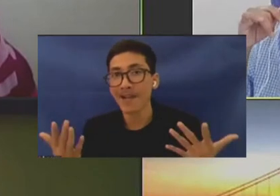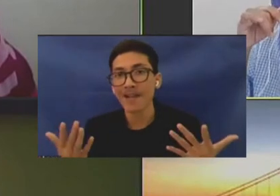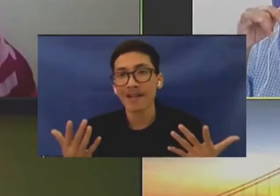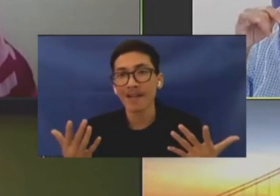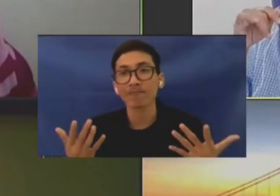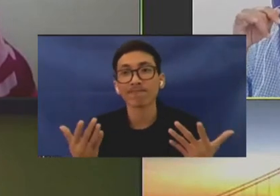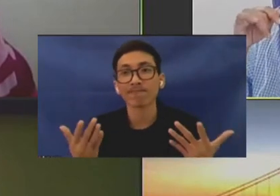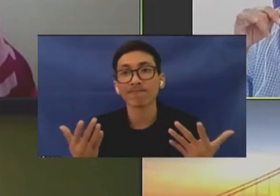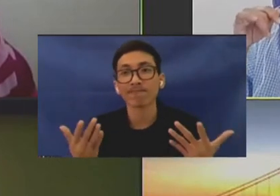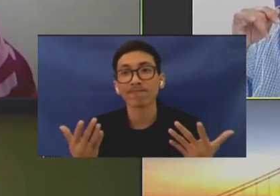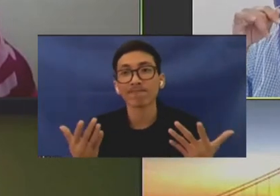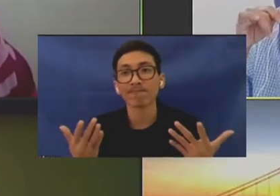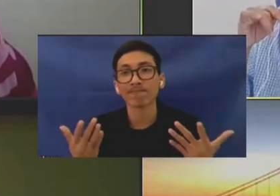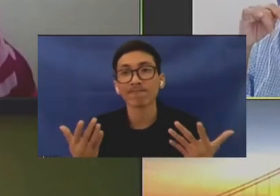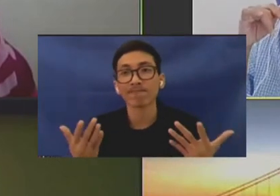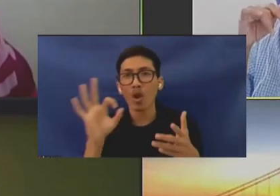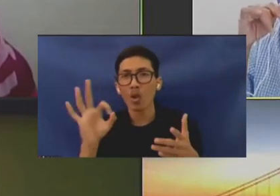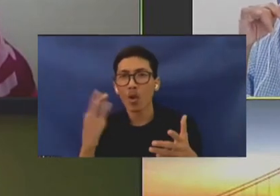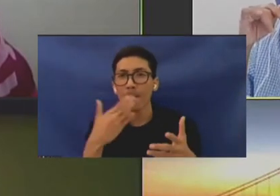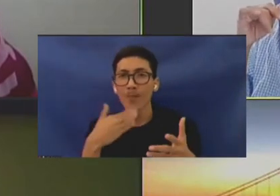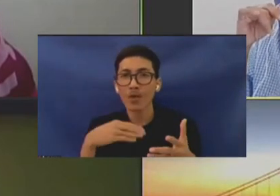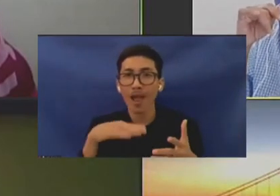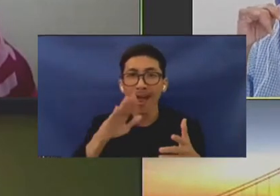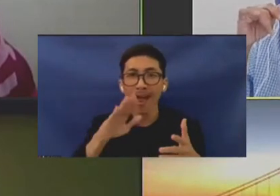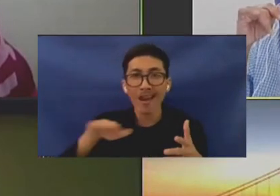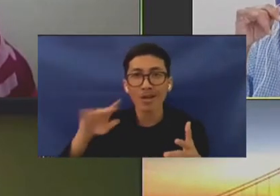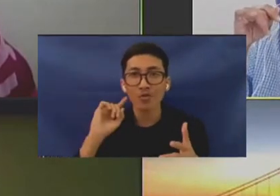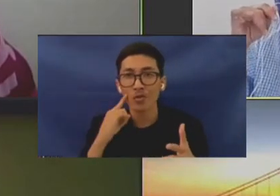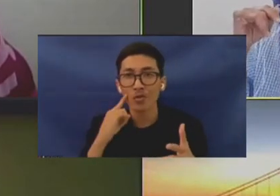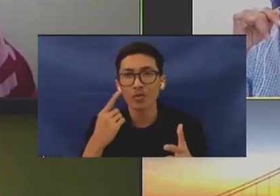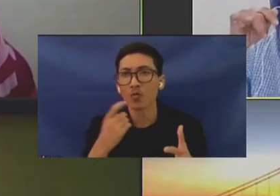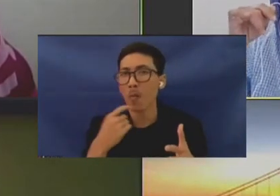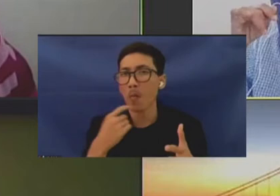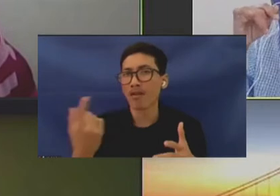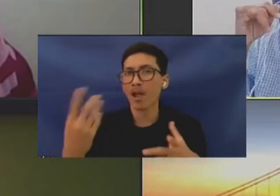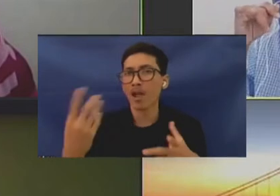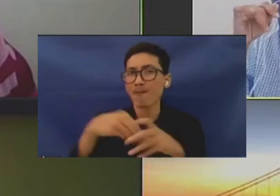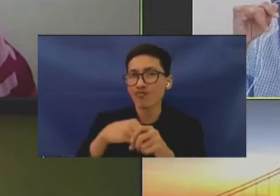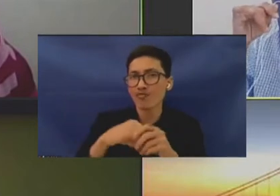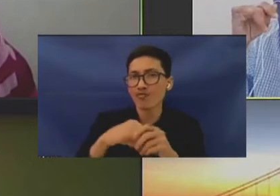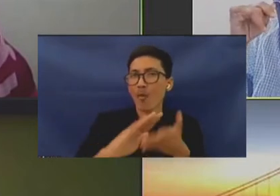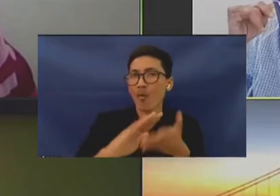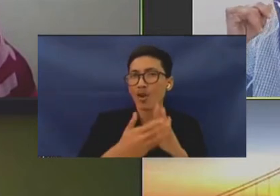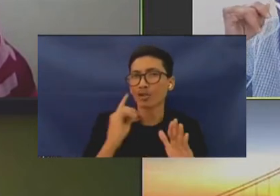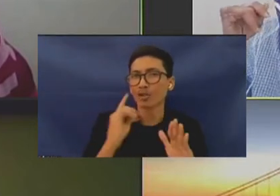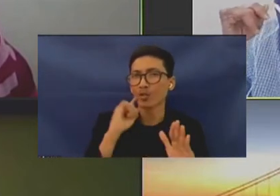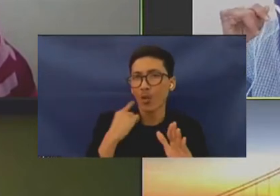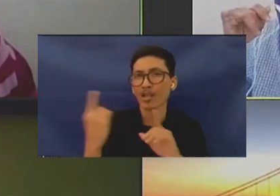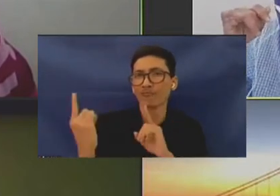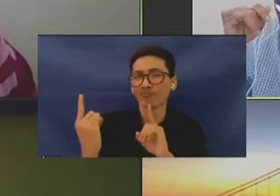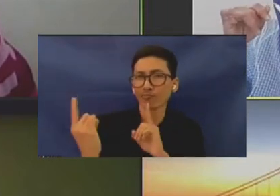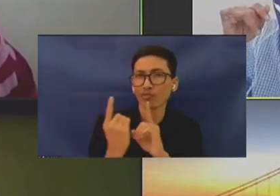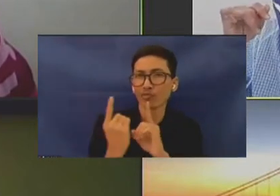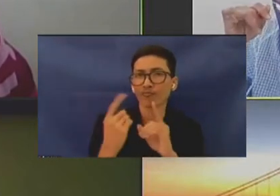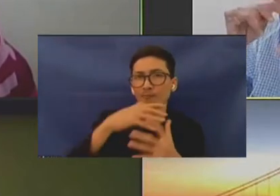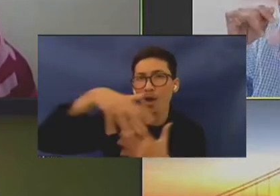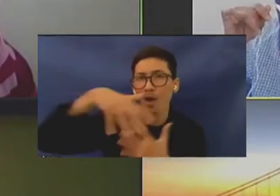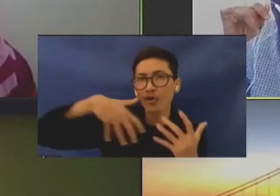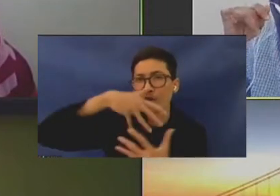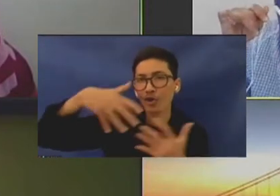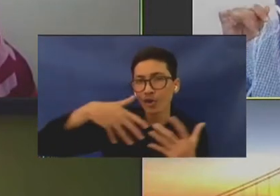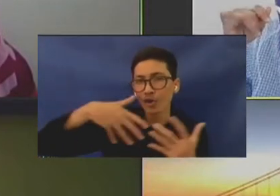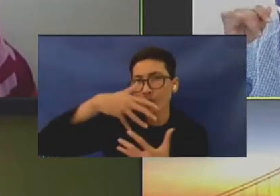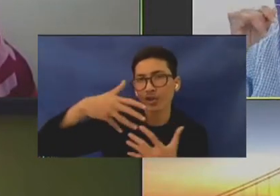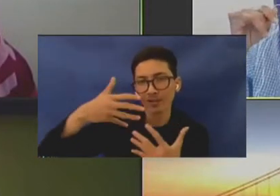punya anak-anak tuli gitu, coba deh gabung sama komunitas tuli gitu, berinteraksi sama komunitas tuli. Jadi mereka punya get the